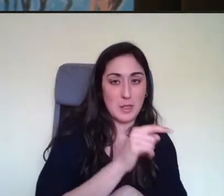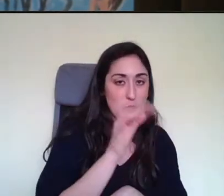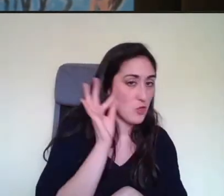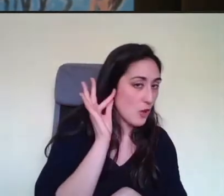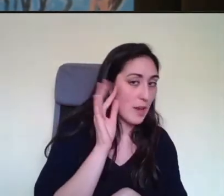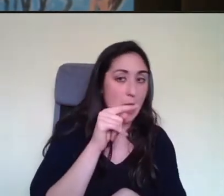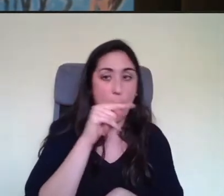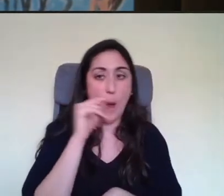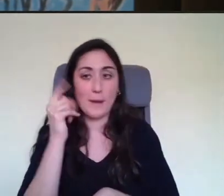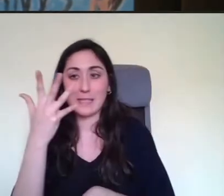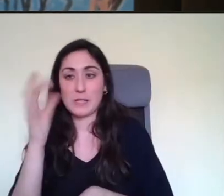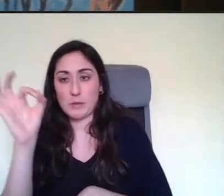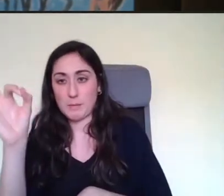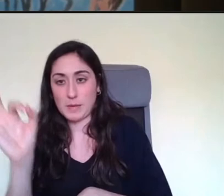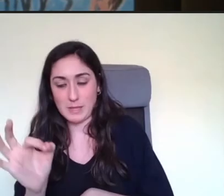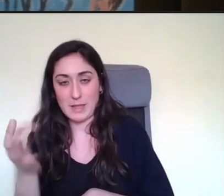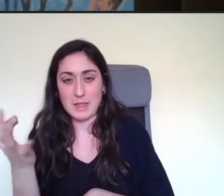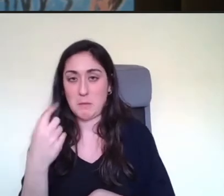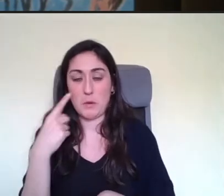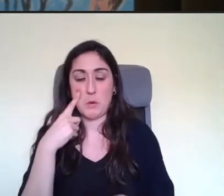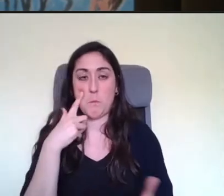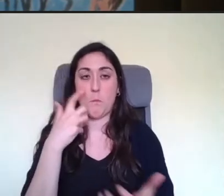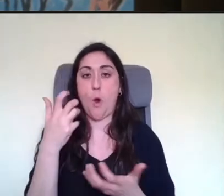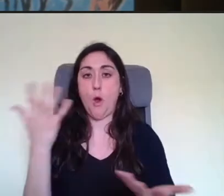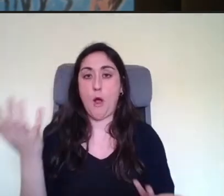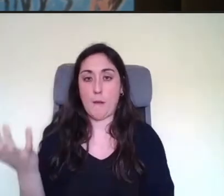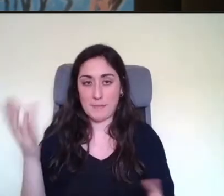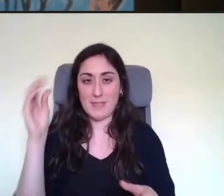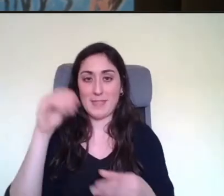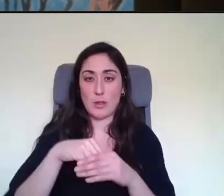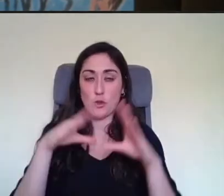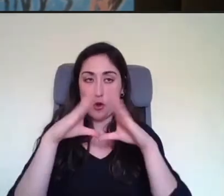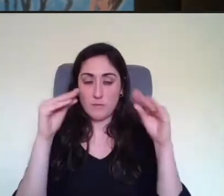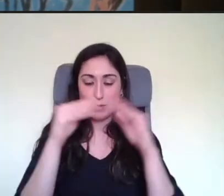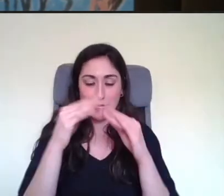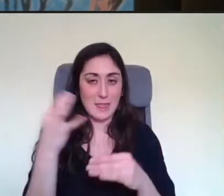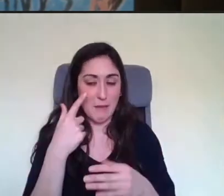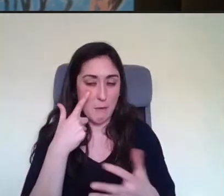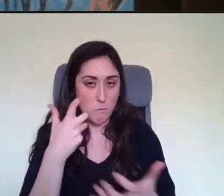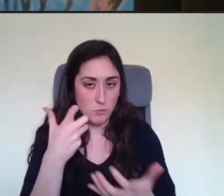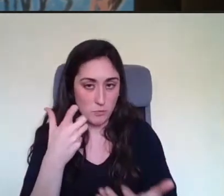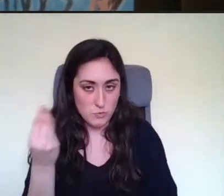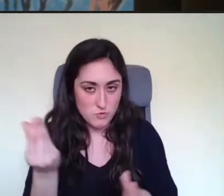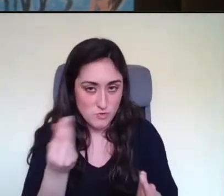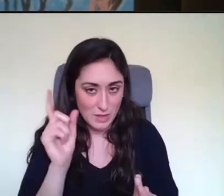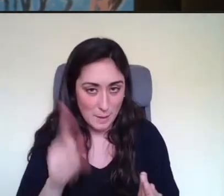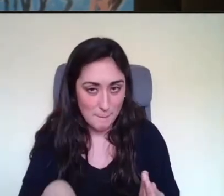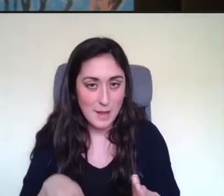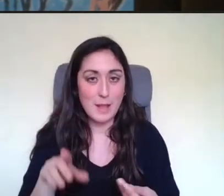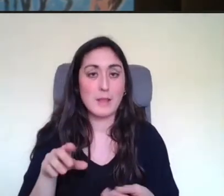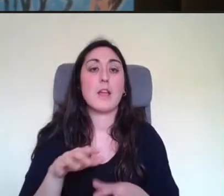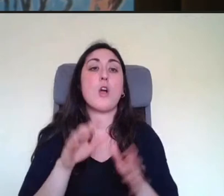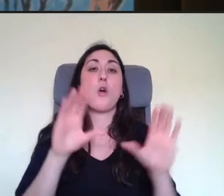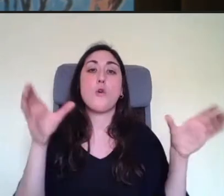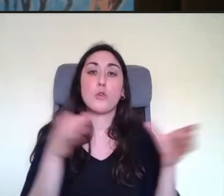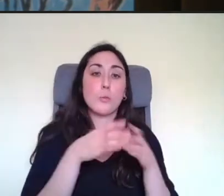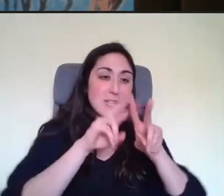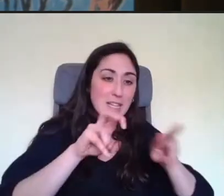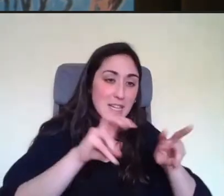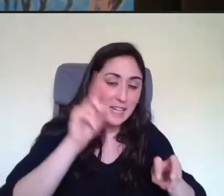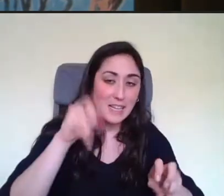poder notar dins de les universitats, dins dels grups de recerca, dins de l'empresa, arreu on